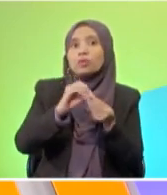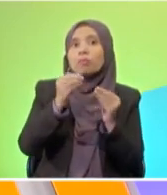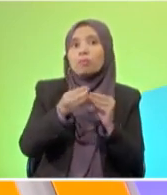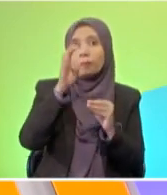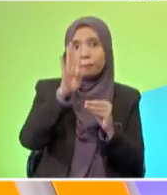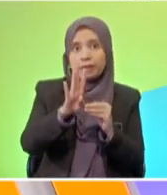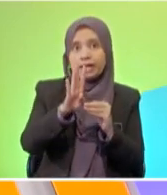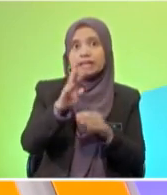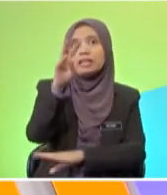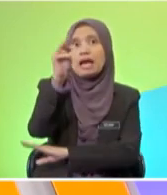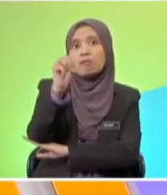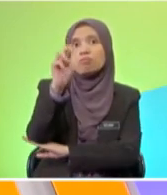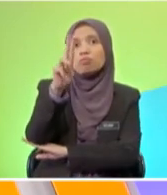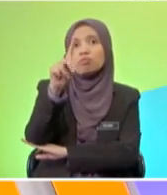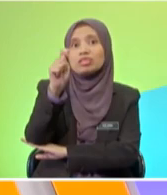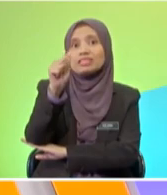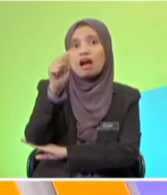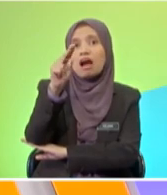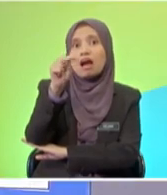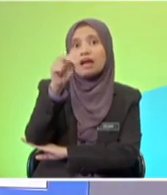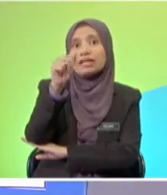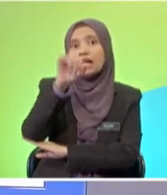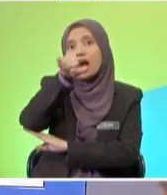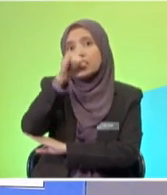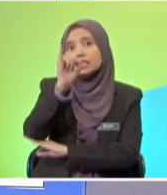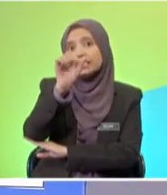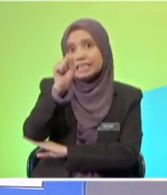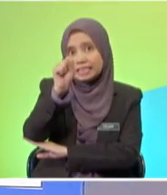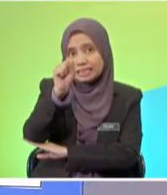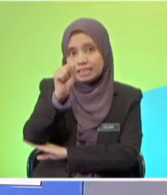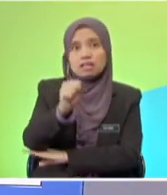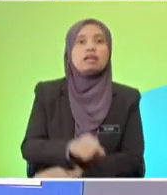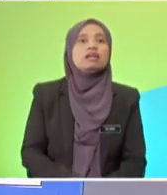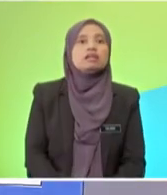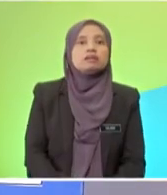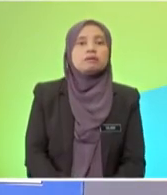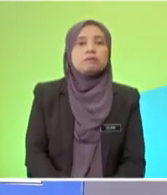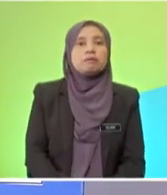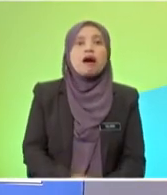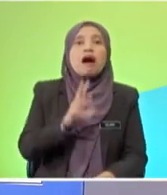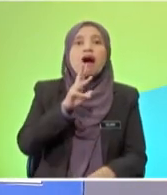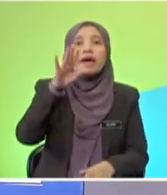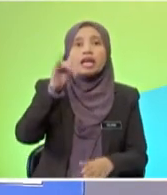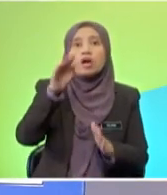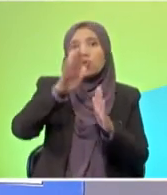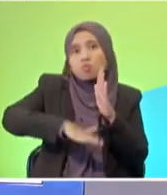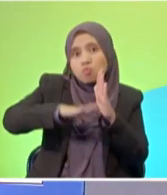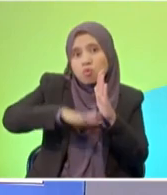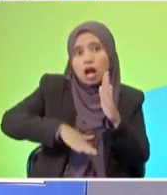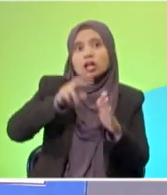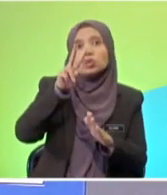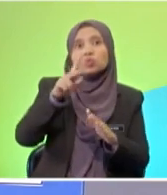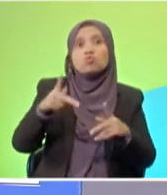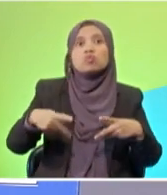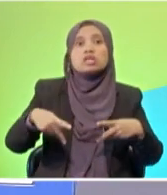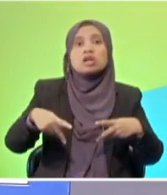mutanajis belakang disebut namanya najis tuh maksudnya Ayah yang kurang 2 sekolah